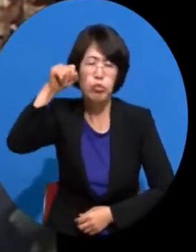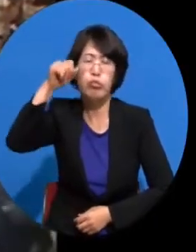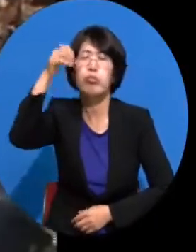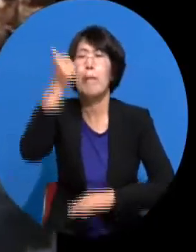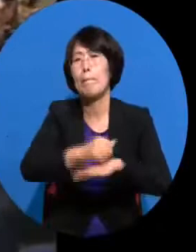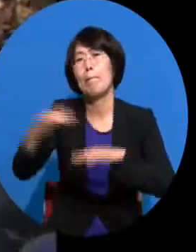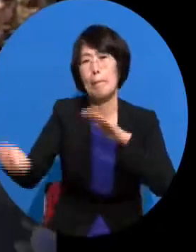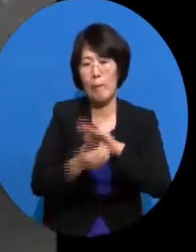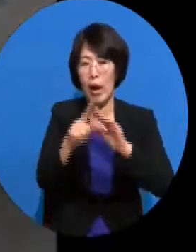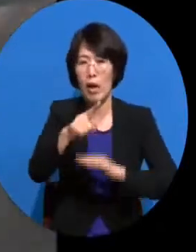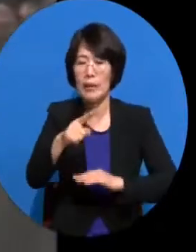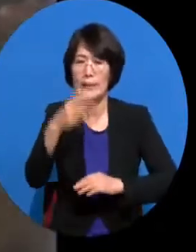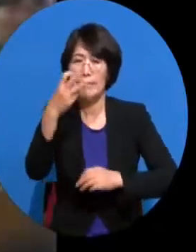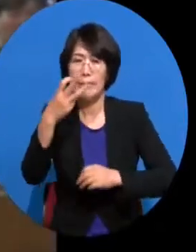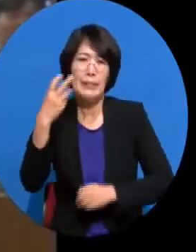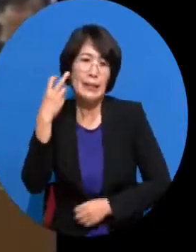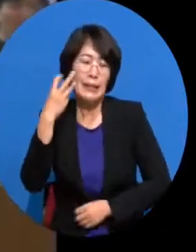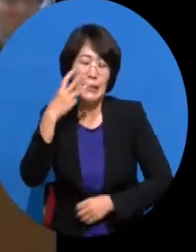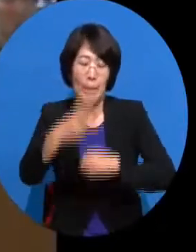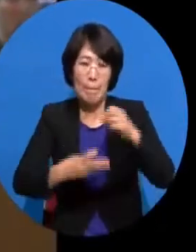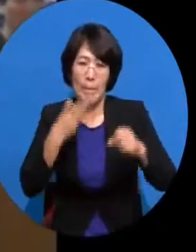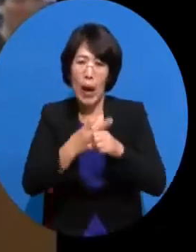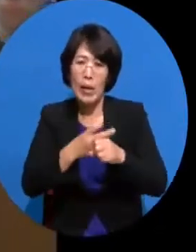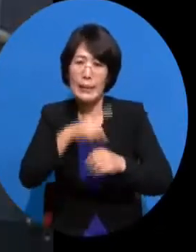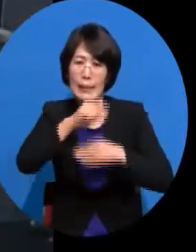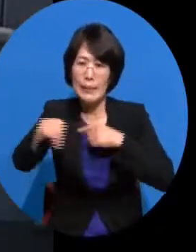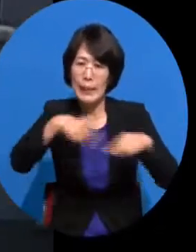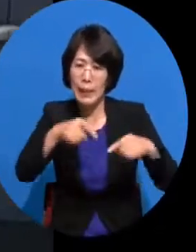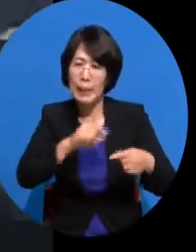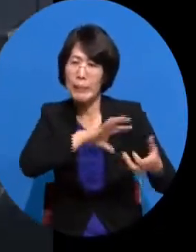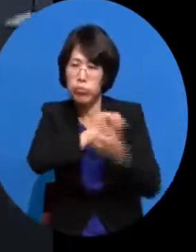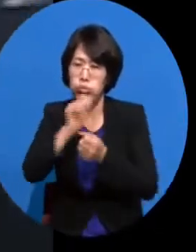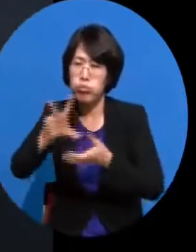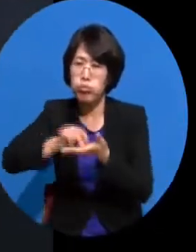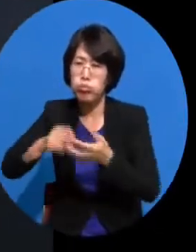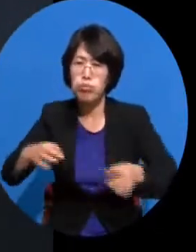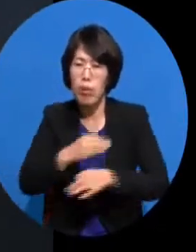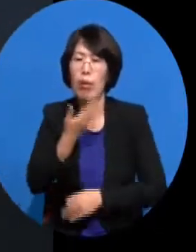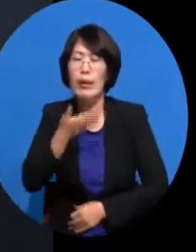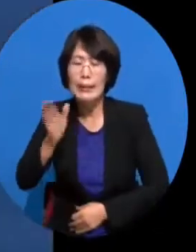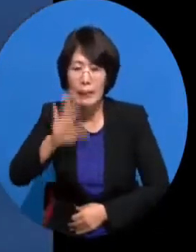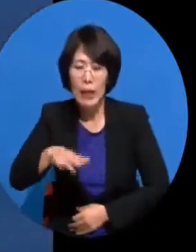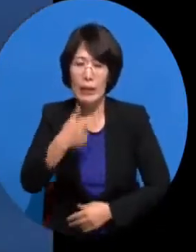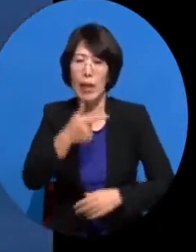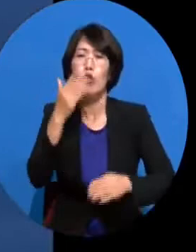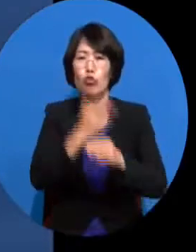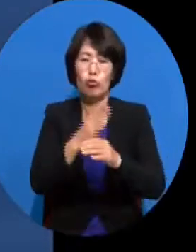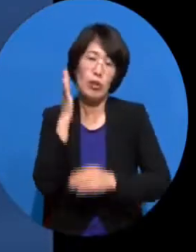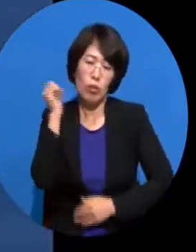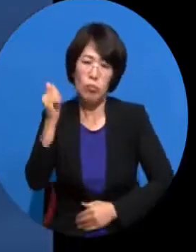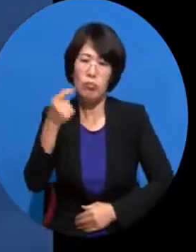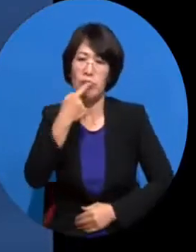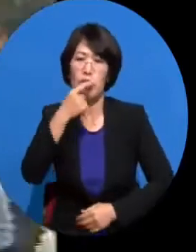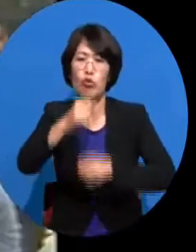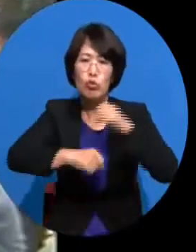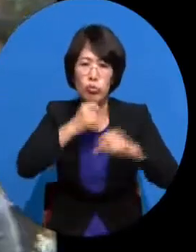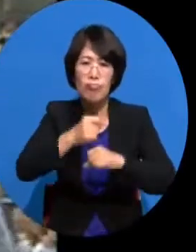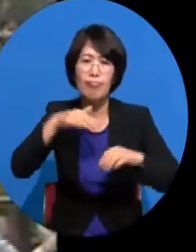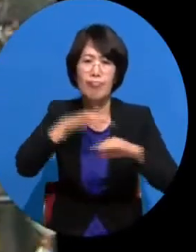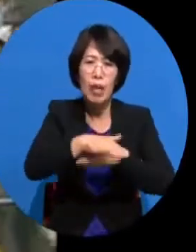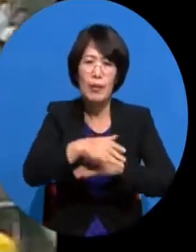년간 지방자치제의 폐해와 부작용이 끊임없이 거론됐지만 생전 김대중 대통령은 민주주의의 필수